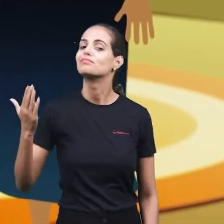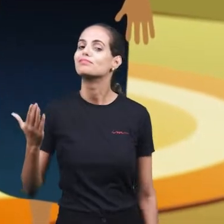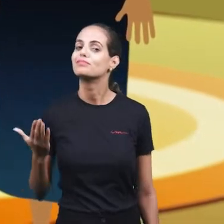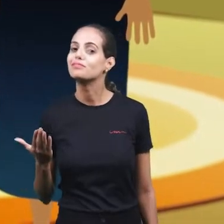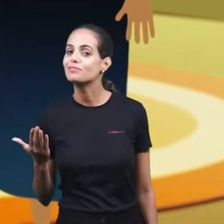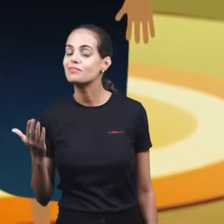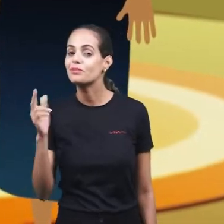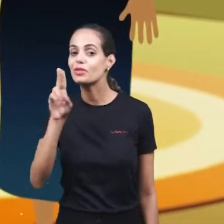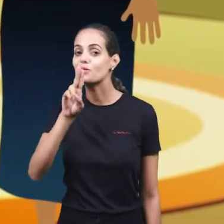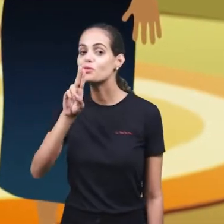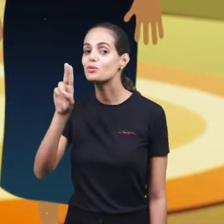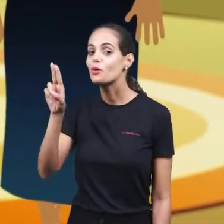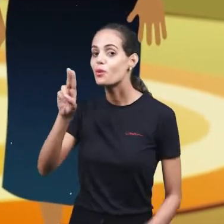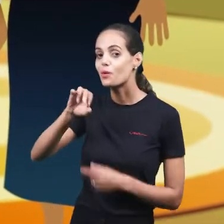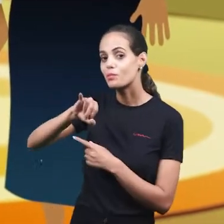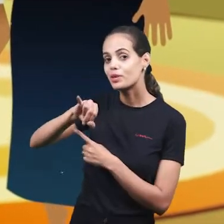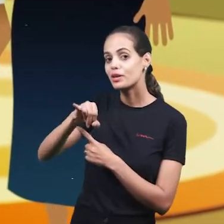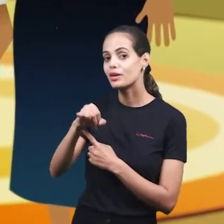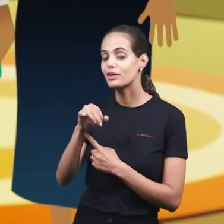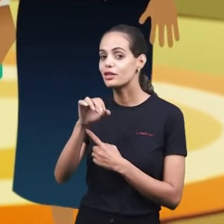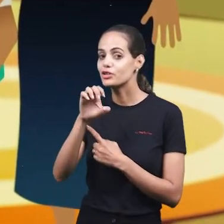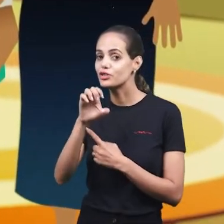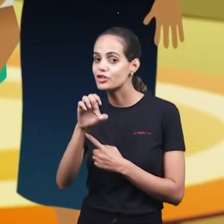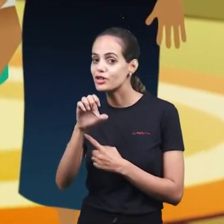Его имя Иисус.